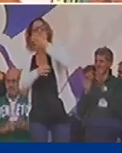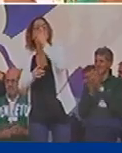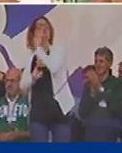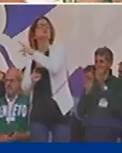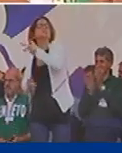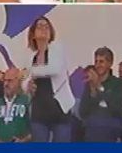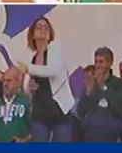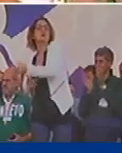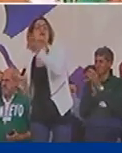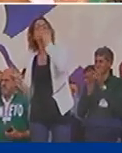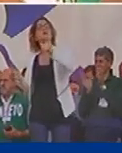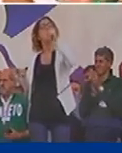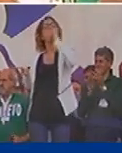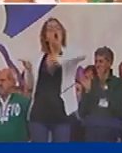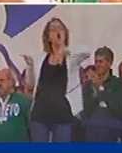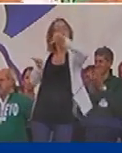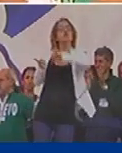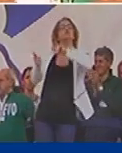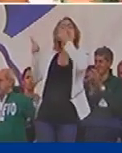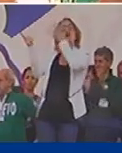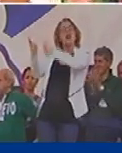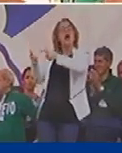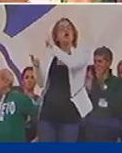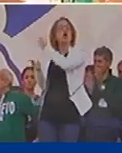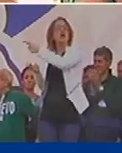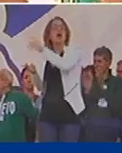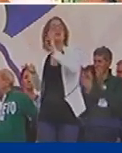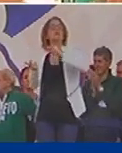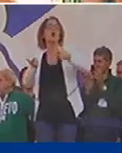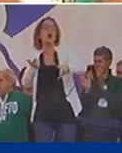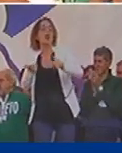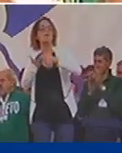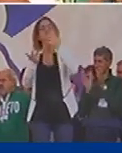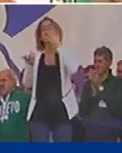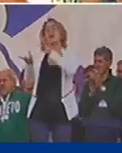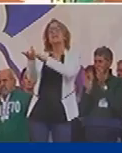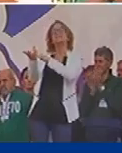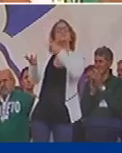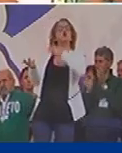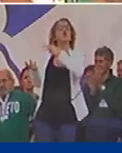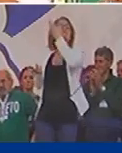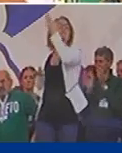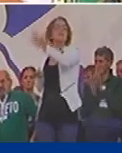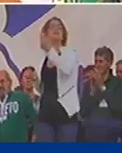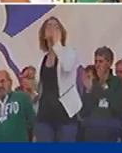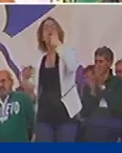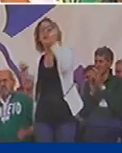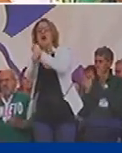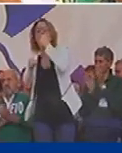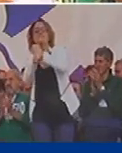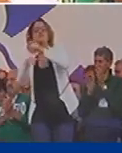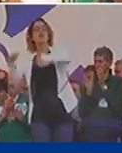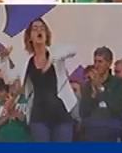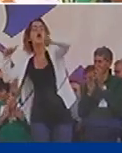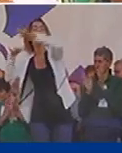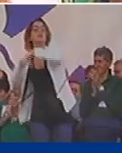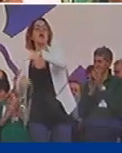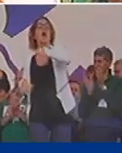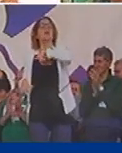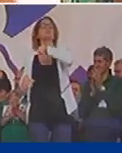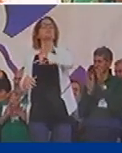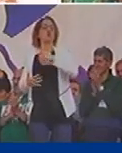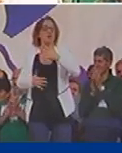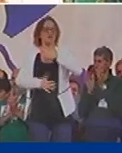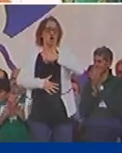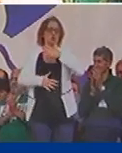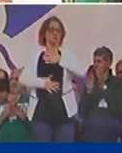berci l'olio calabrese o del Garda, mangiarci il riso della Lomellina e far lavorare i nostri artigiani. È